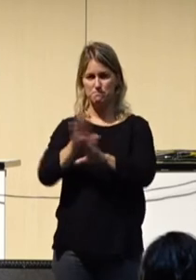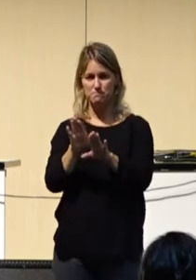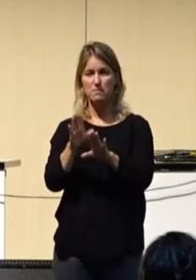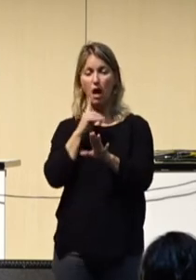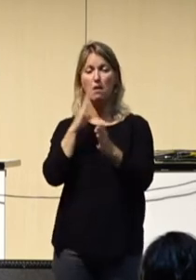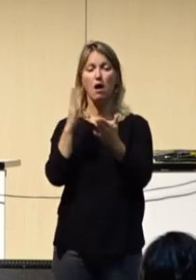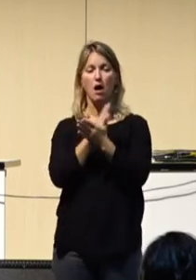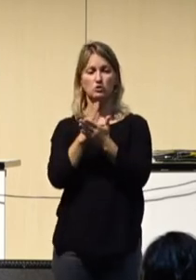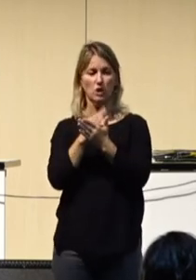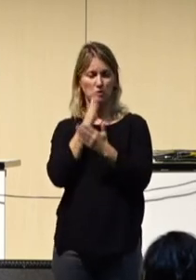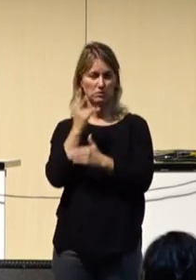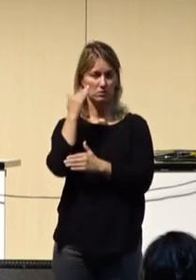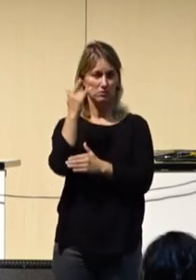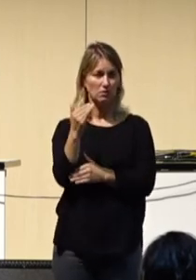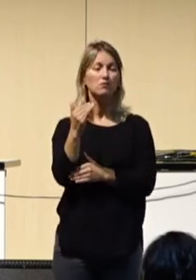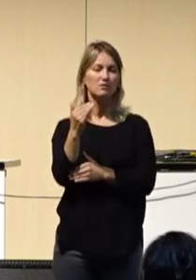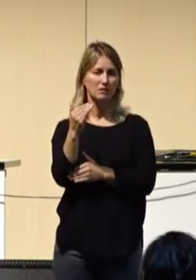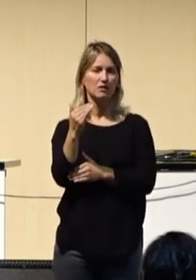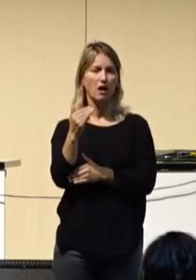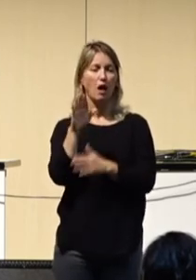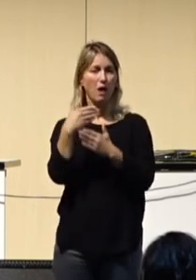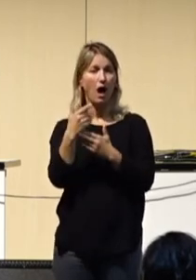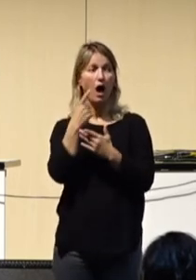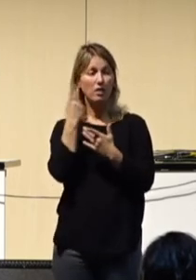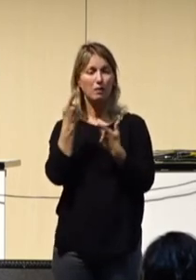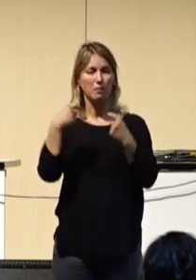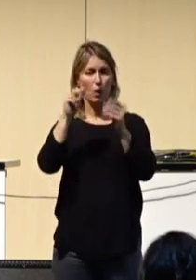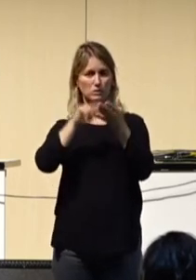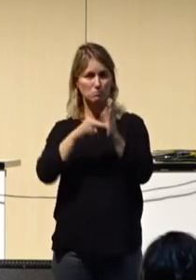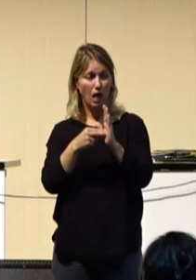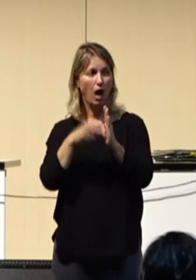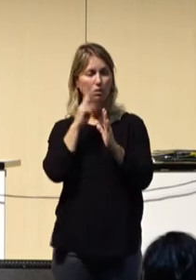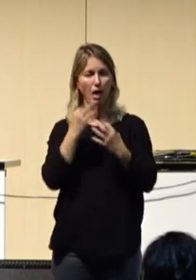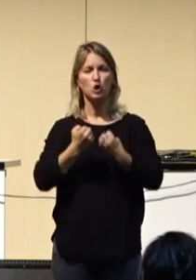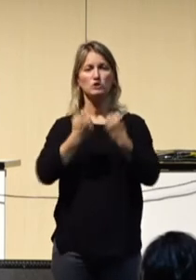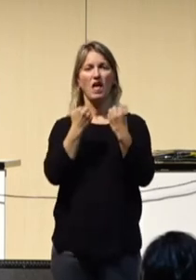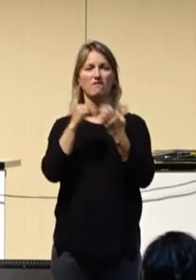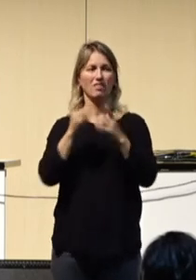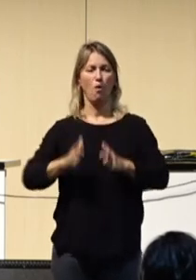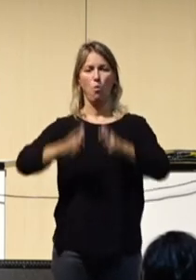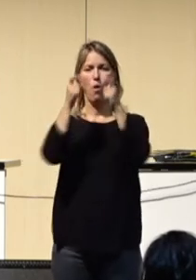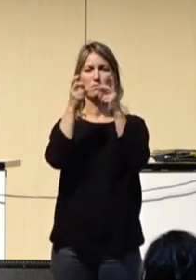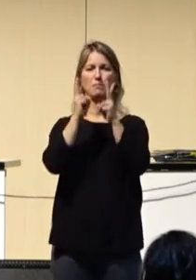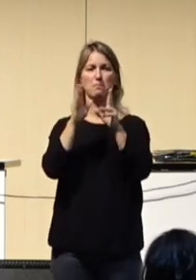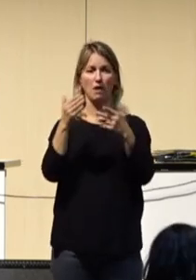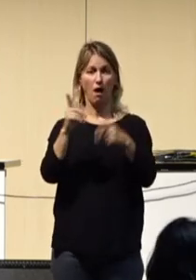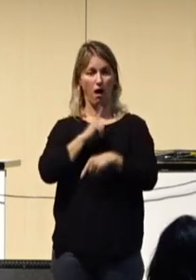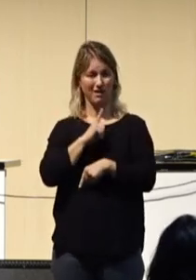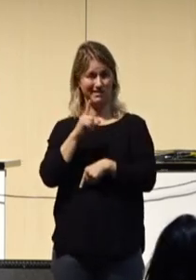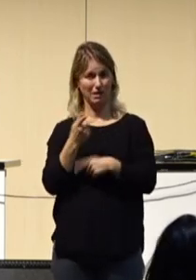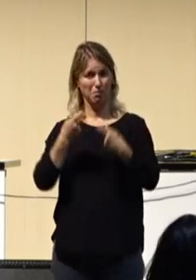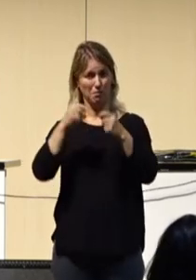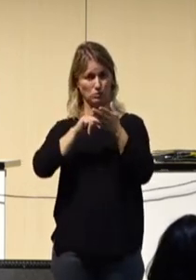des Schulstandortes erschweren natürlich inzwischen die Umsetzung dieses Bebauungsplans wesentlich. Oder man könnte auch sagen, es ist unmöglich, diesen